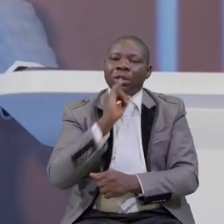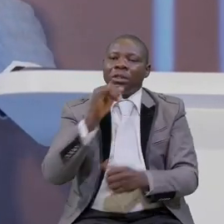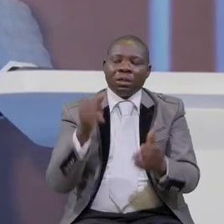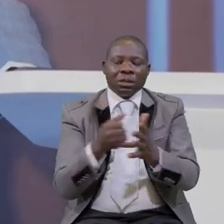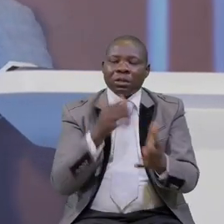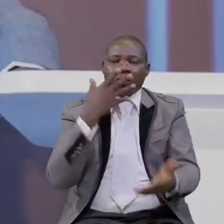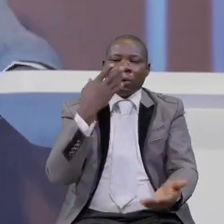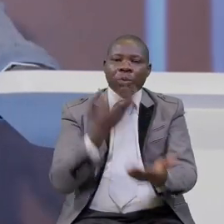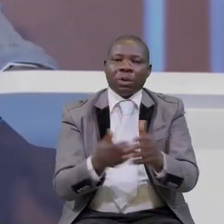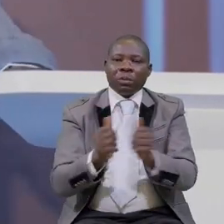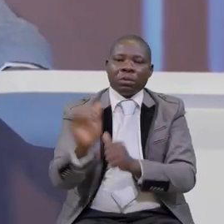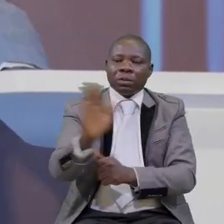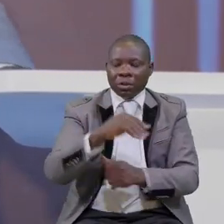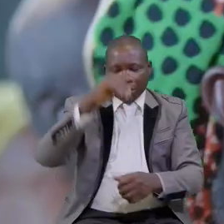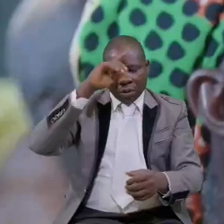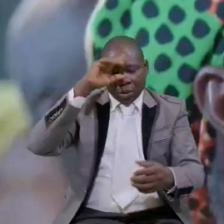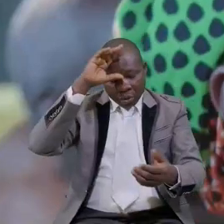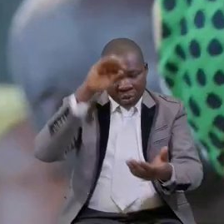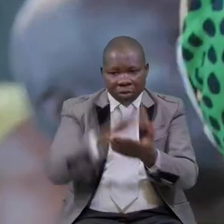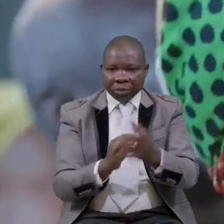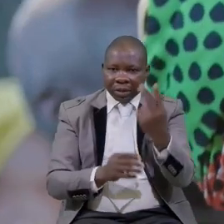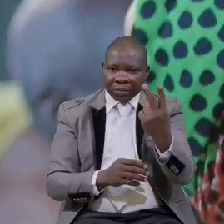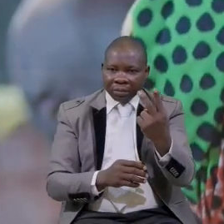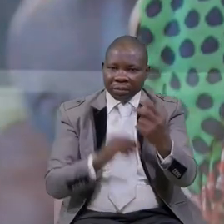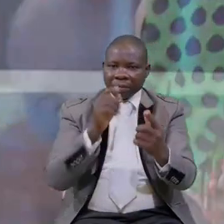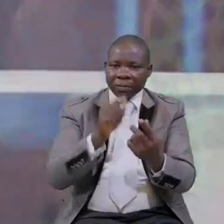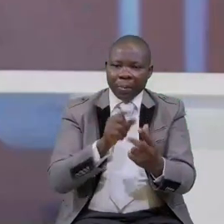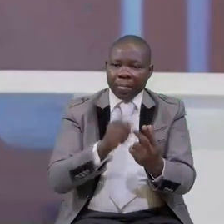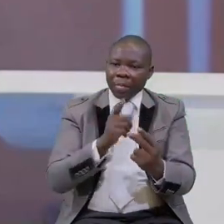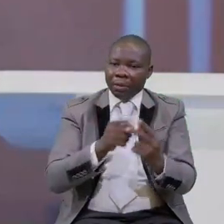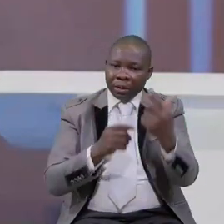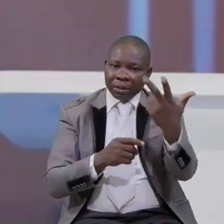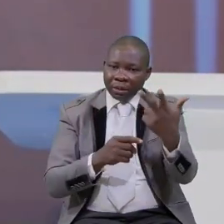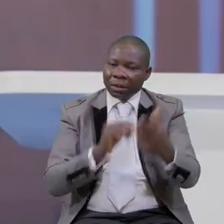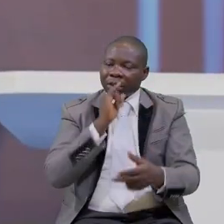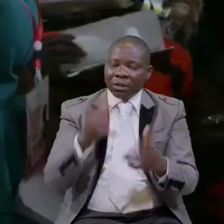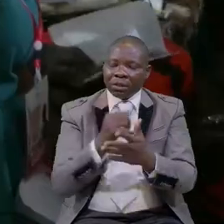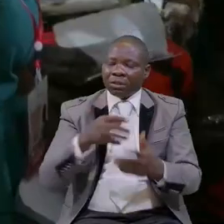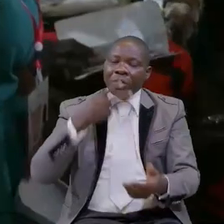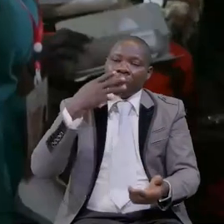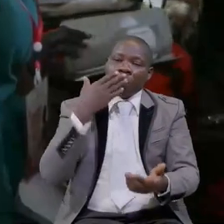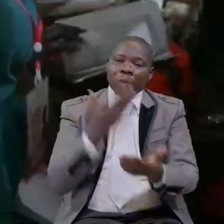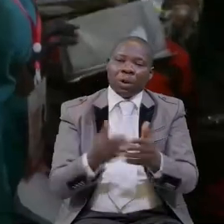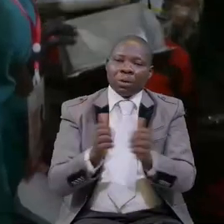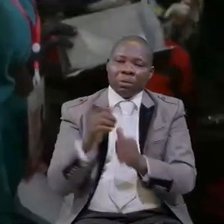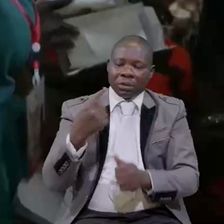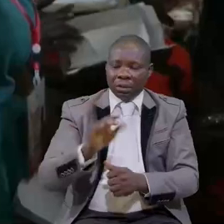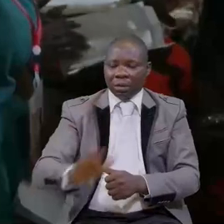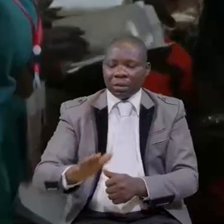Est-ce que tout va bien avec toi, ton mari? Est-ce que tout va bien avec ton enfant?